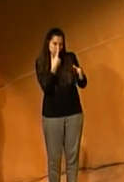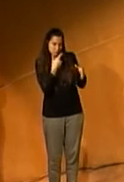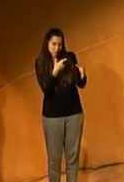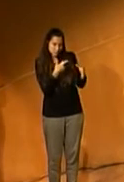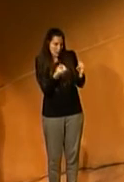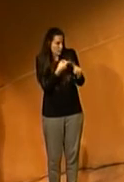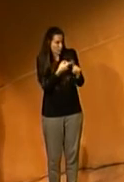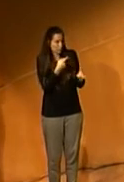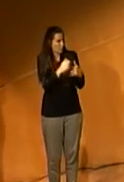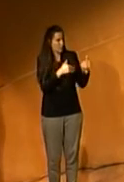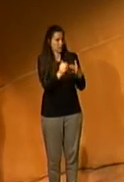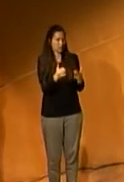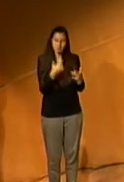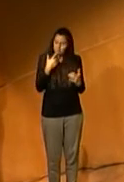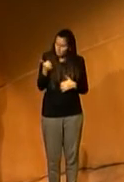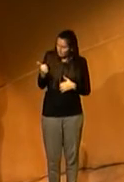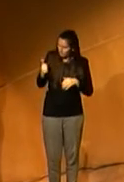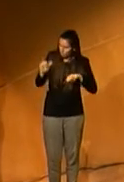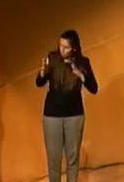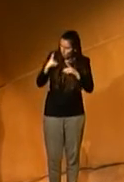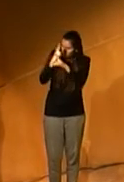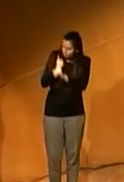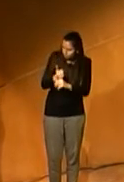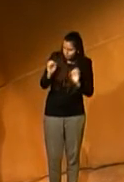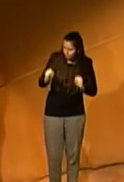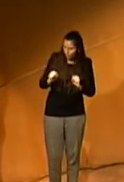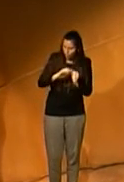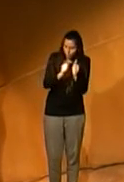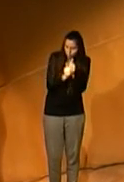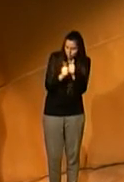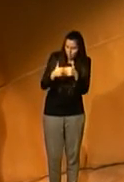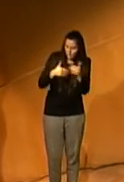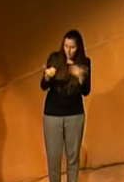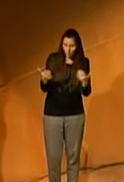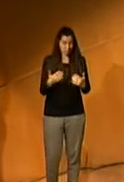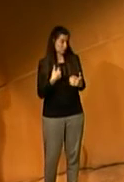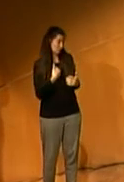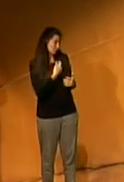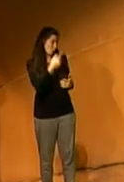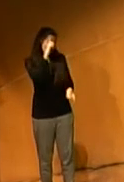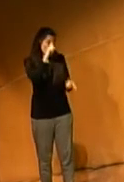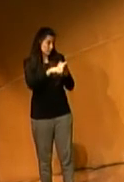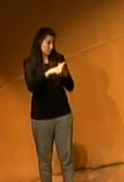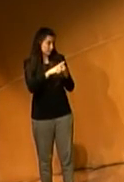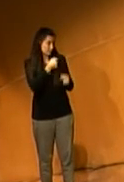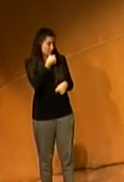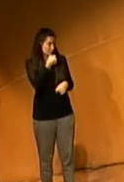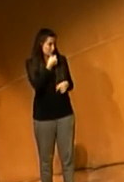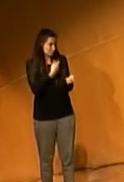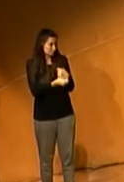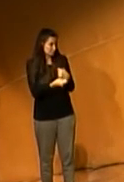quoi, votre métier d'AESH? Moi, je pense qu'on est facilitateur dans une classe. Il ne